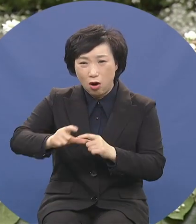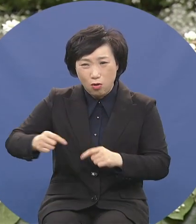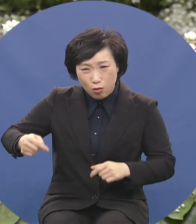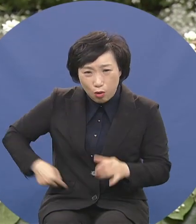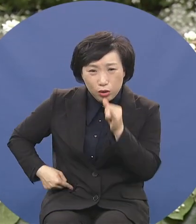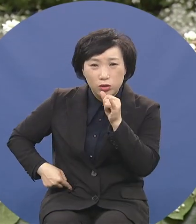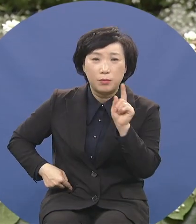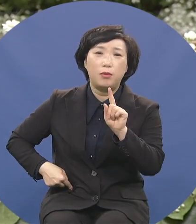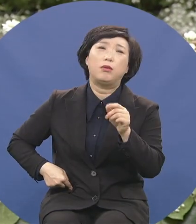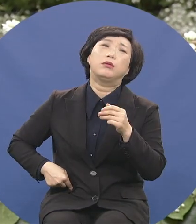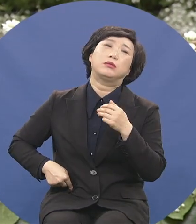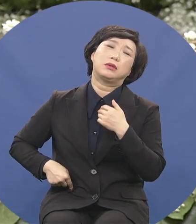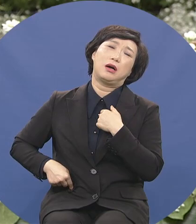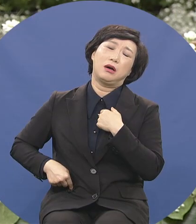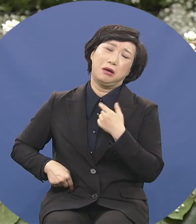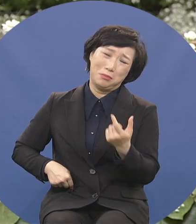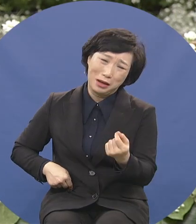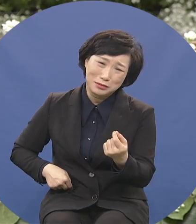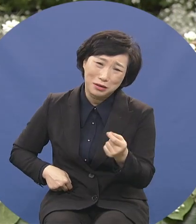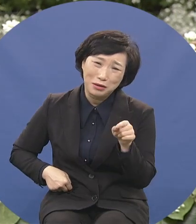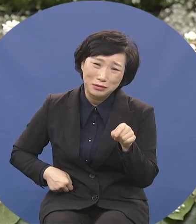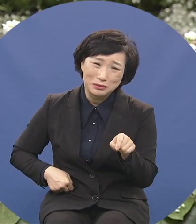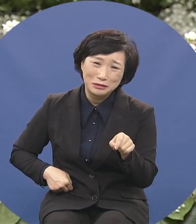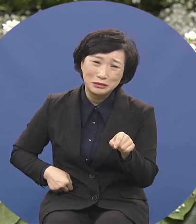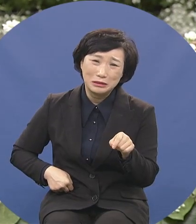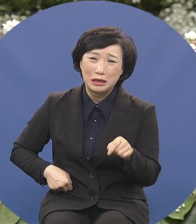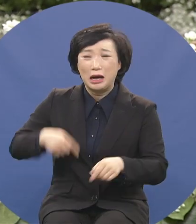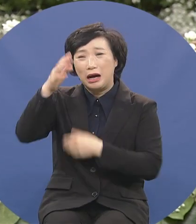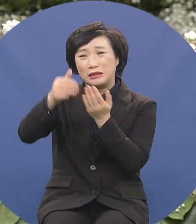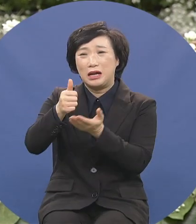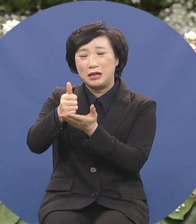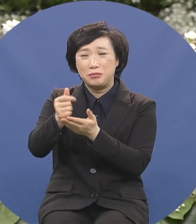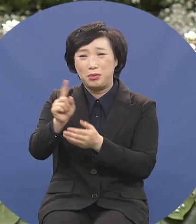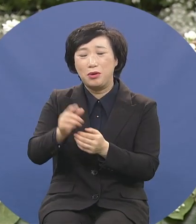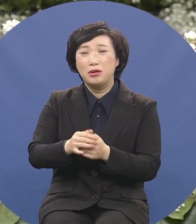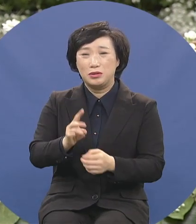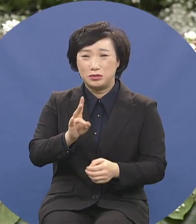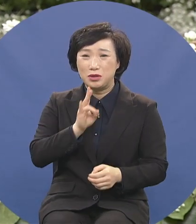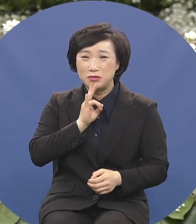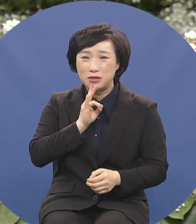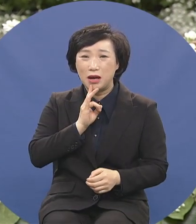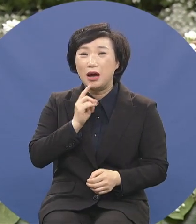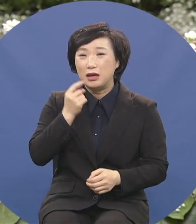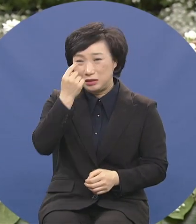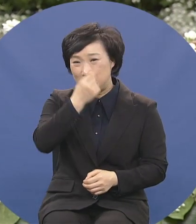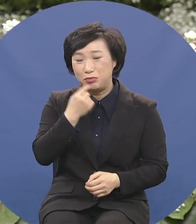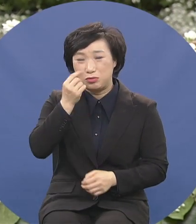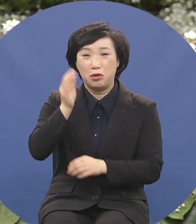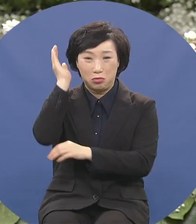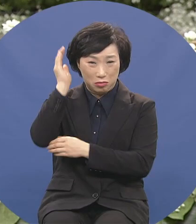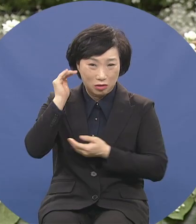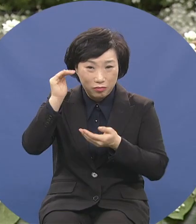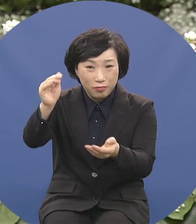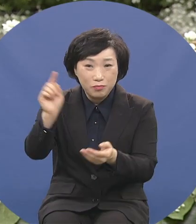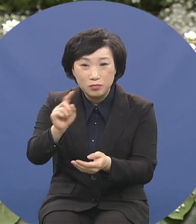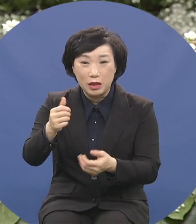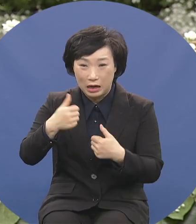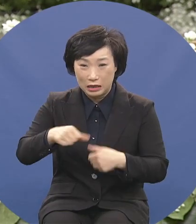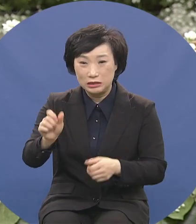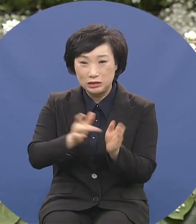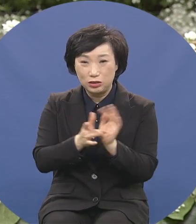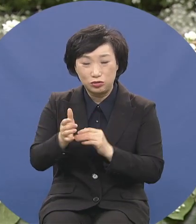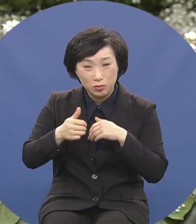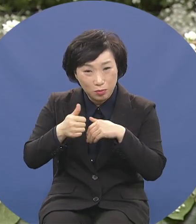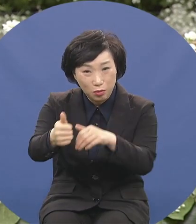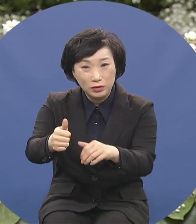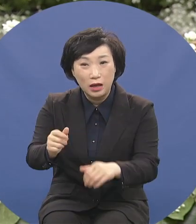박듯이 맞아. 하나님이 선지자의 입으로 자기 아들을